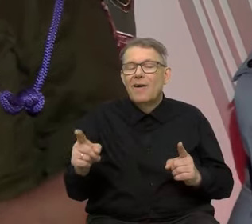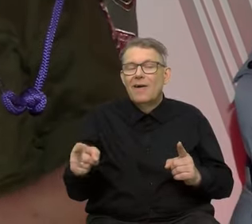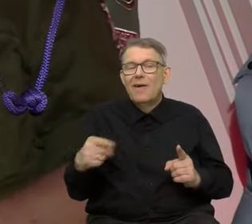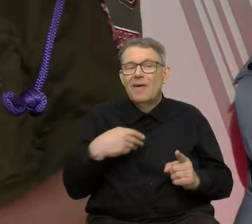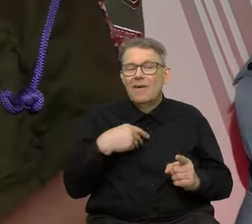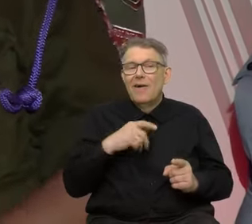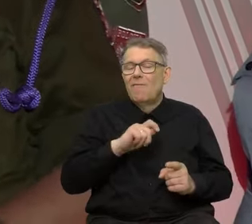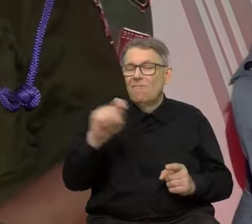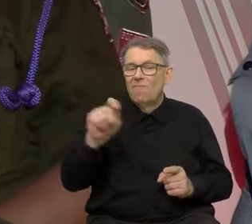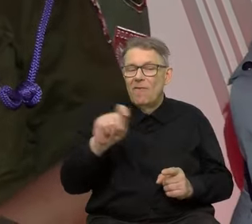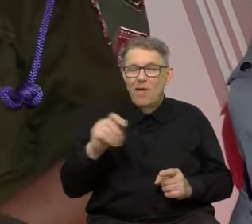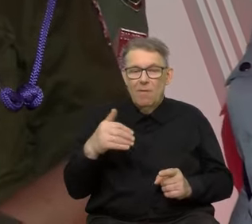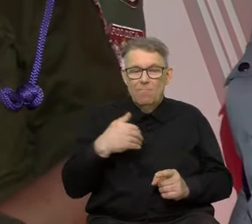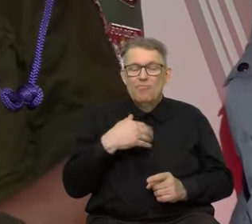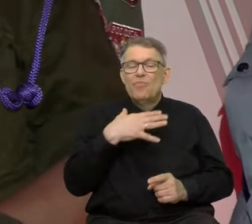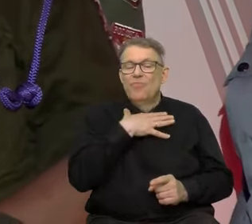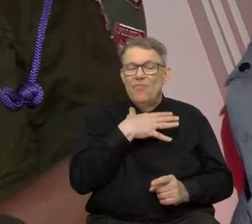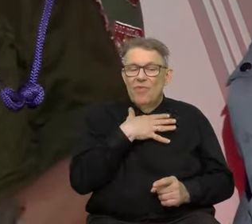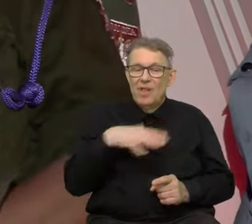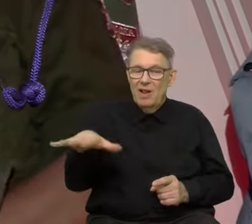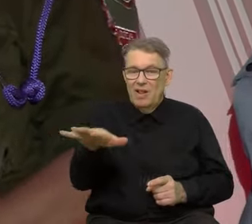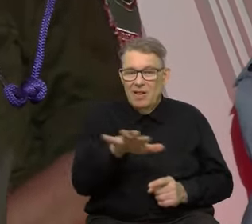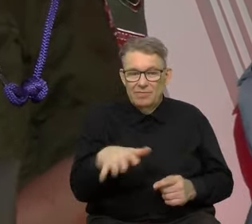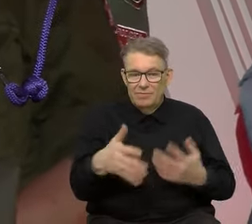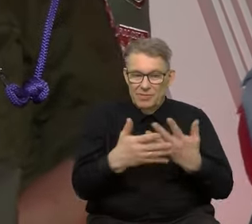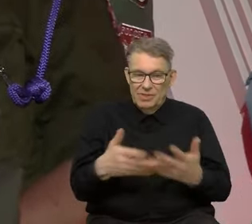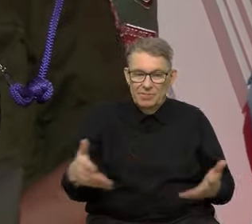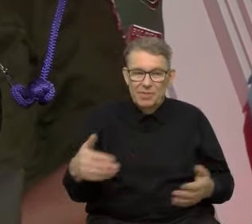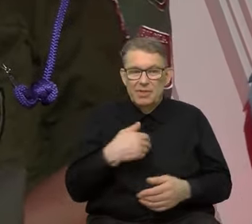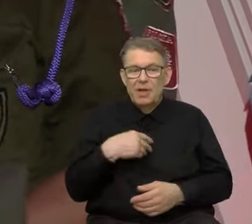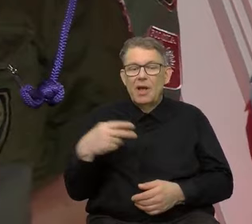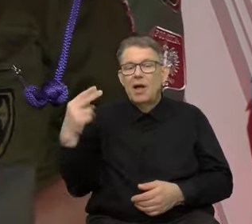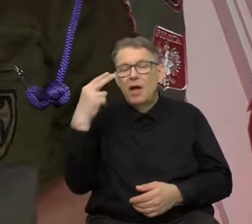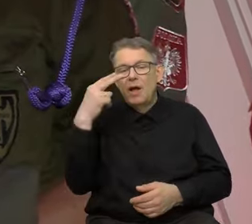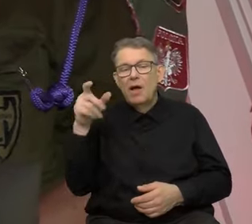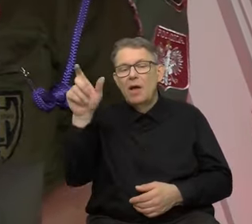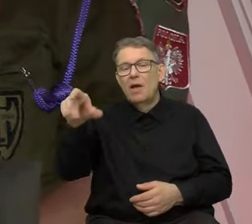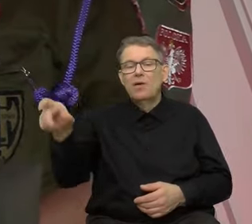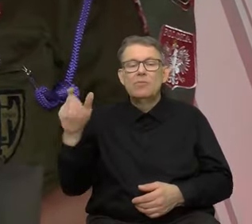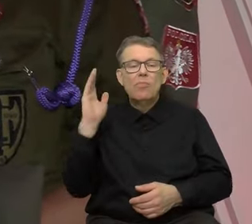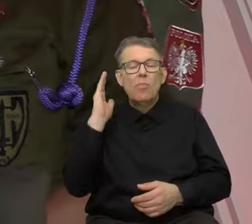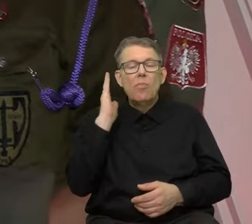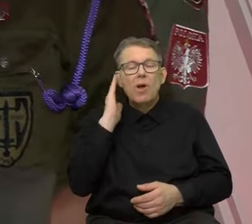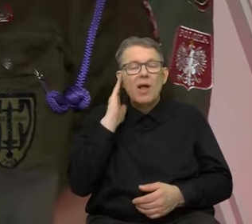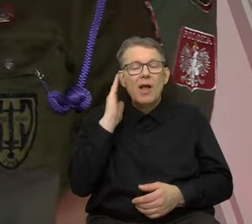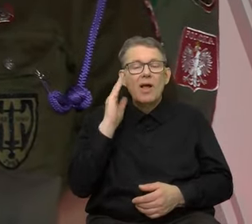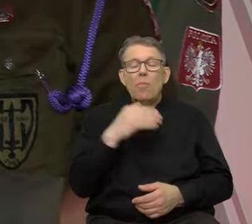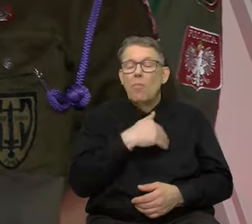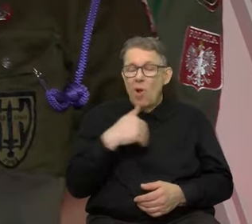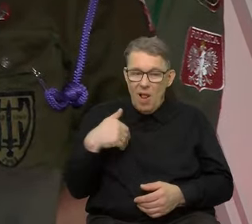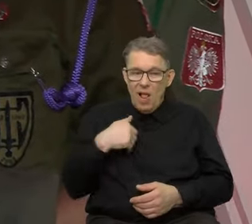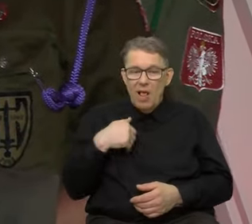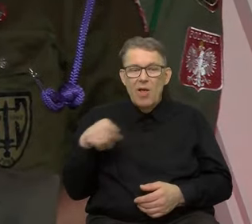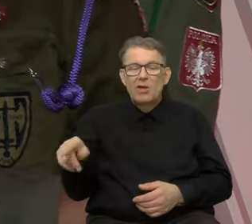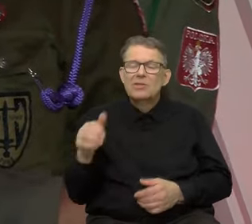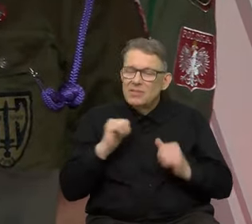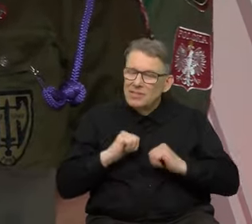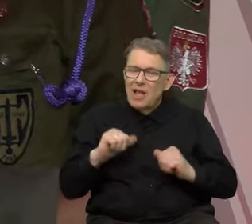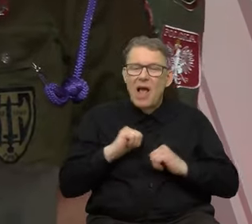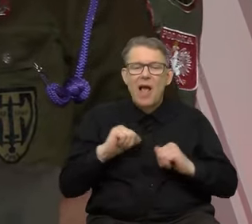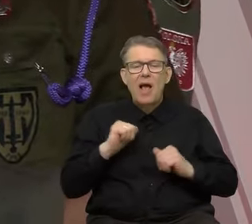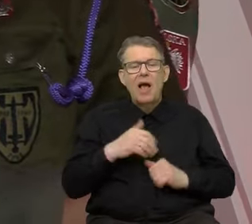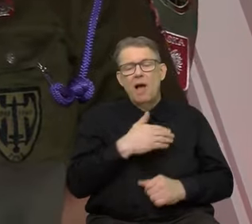jeździłem na Wileńszczyznę, zobaczyłem, że ci Polacy oczekują od nas, żebyśmy ich odwiedzali,